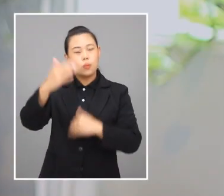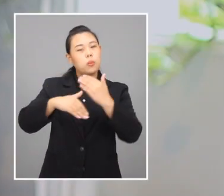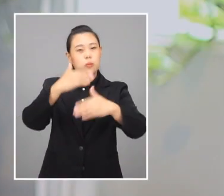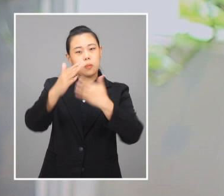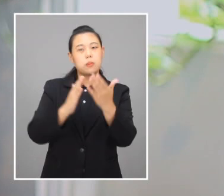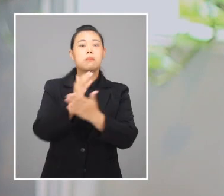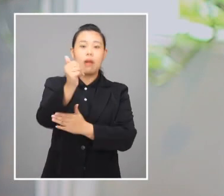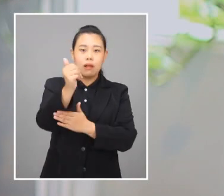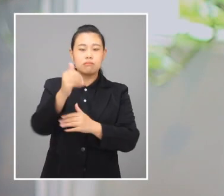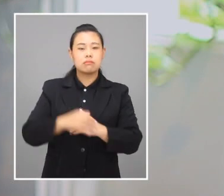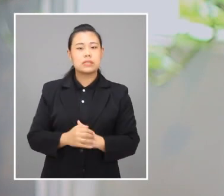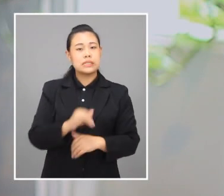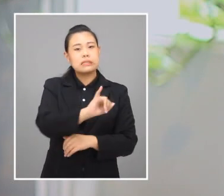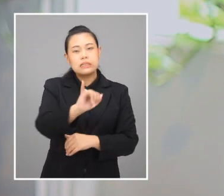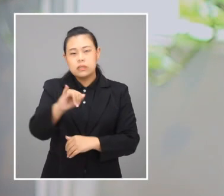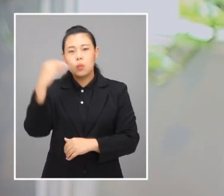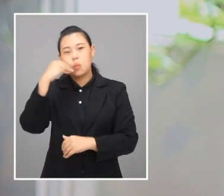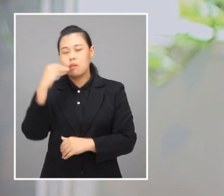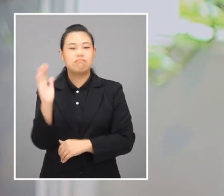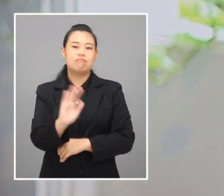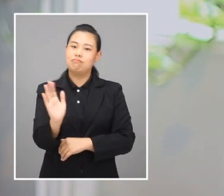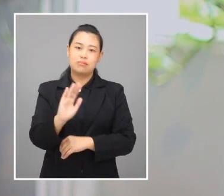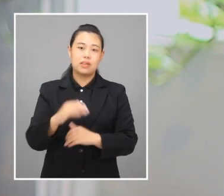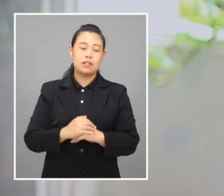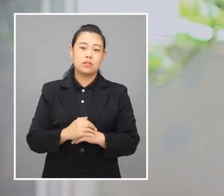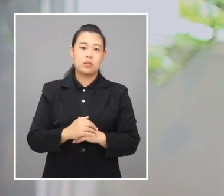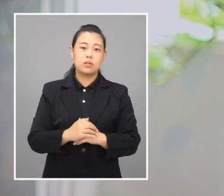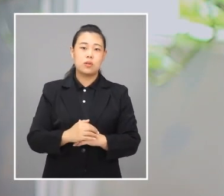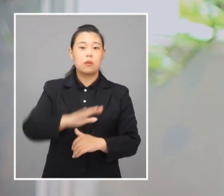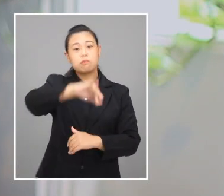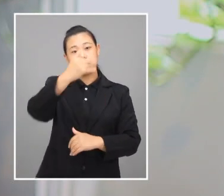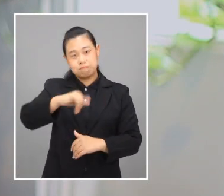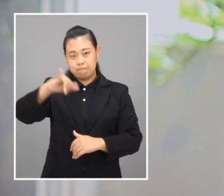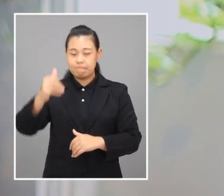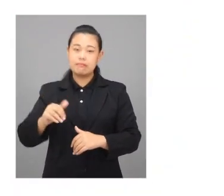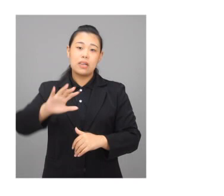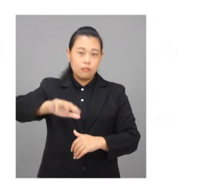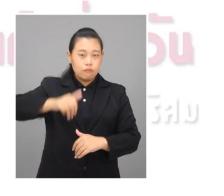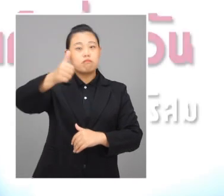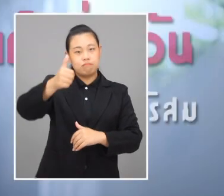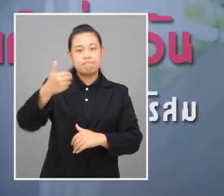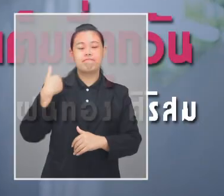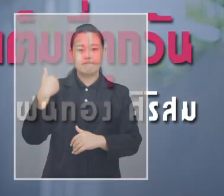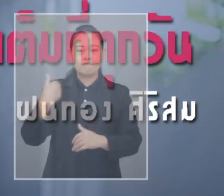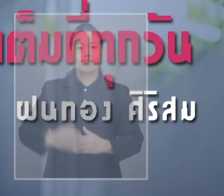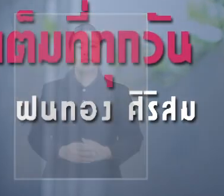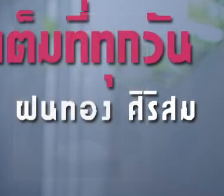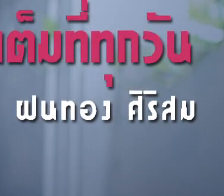มันไม่มีวันที่แย่ทุกวันมันต้องมีวันที่มันดีกว่านี้บ้างนะ